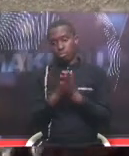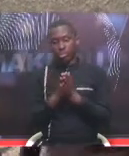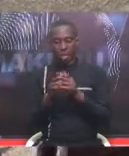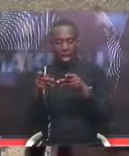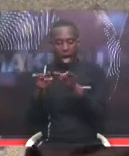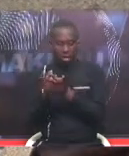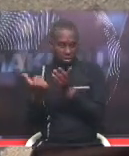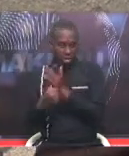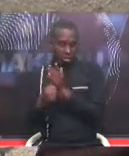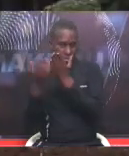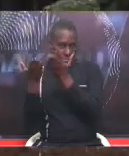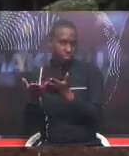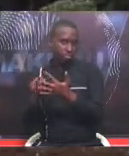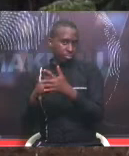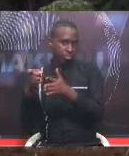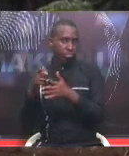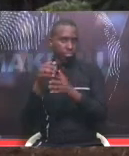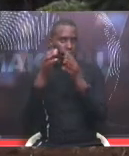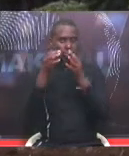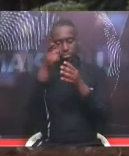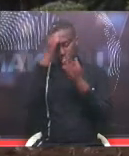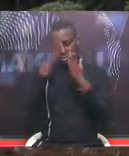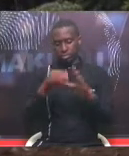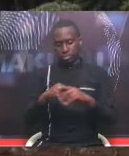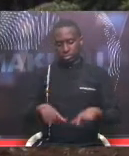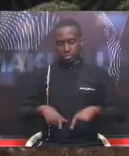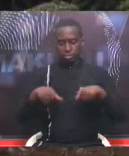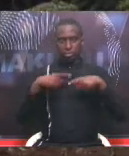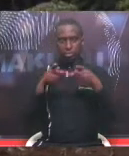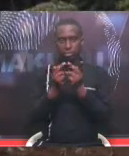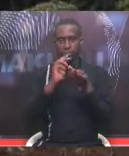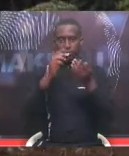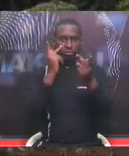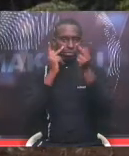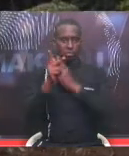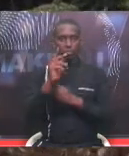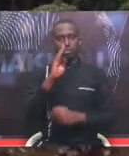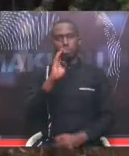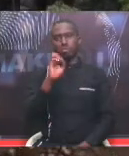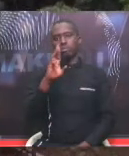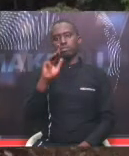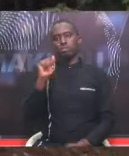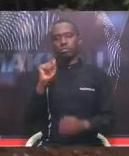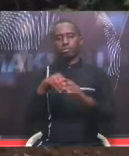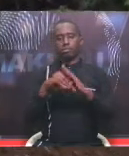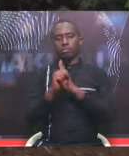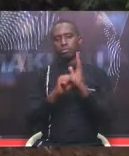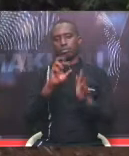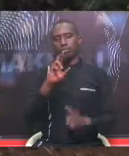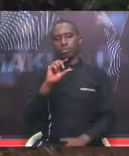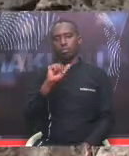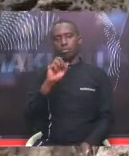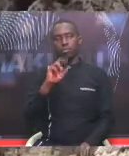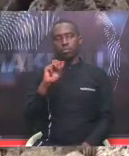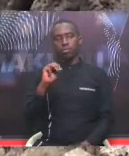ipfundo n'ikintu cyihishemo. Abo baturage batujwe mu mudugudu w'icyitegerezo wa Birwa uri mu kagari ka Rurembo umurenge wa Rugarama mu karere ka